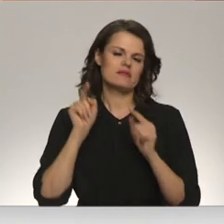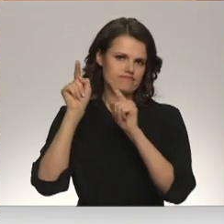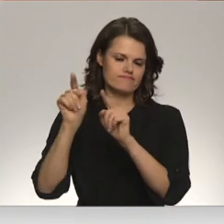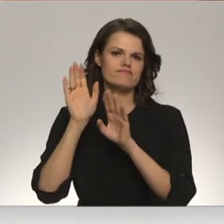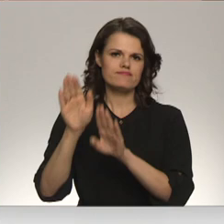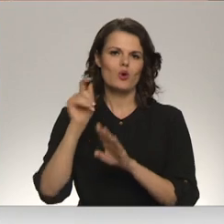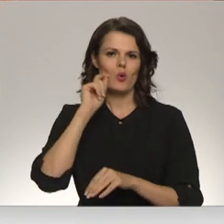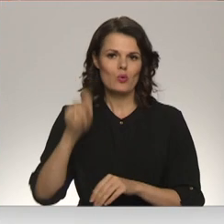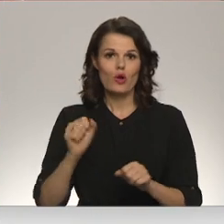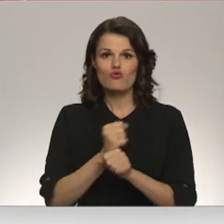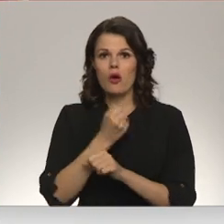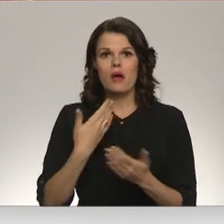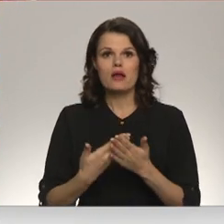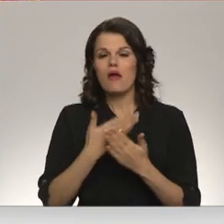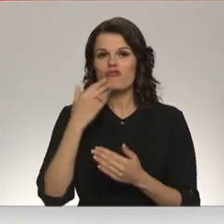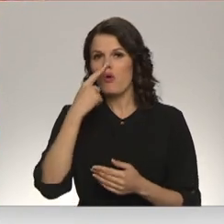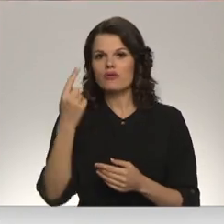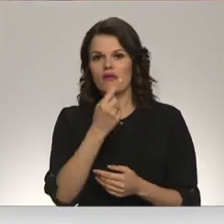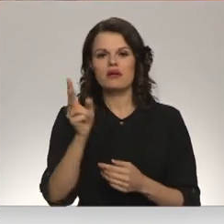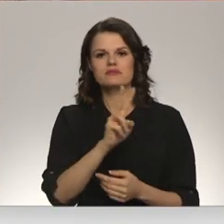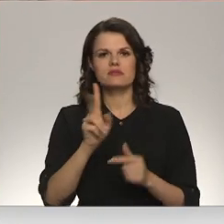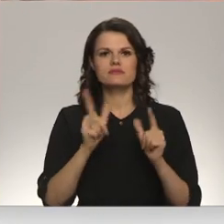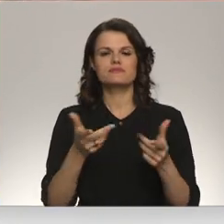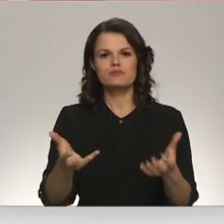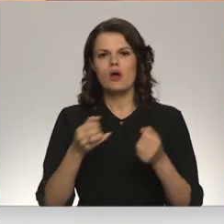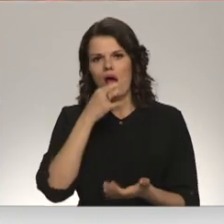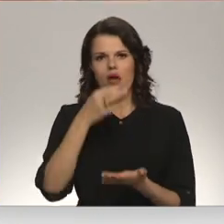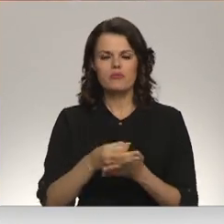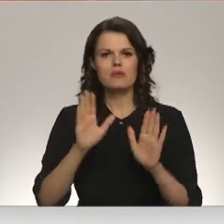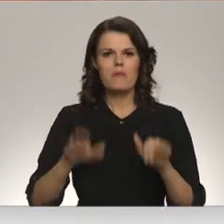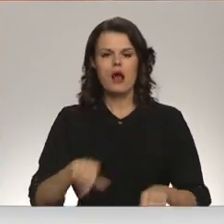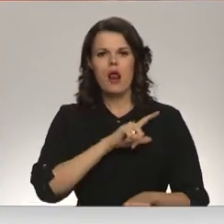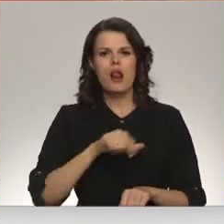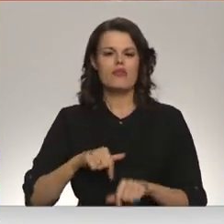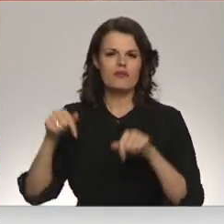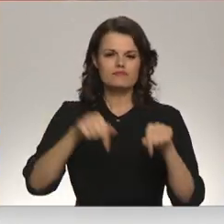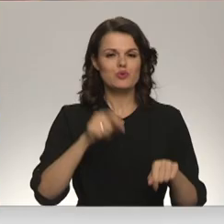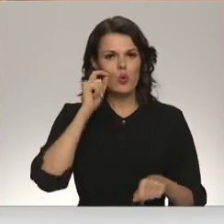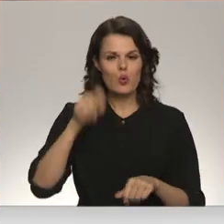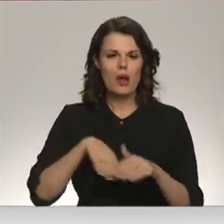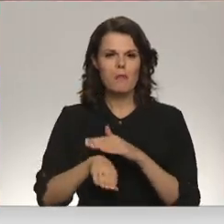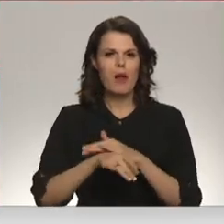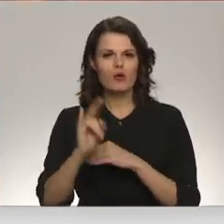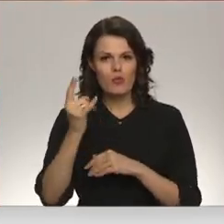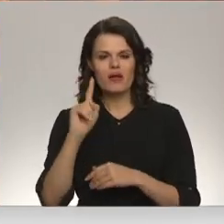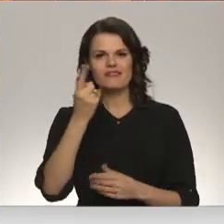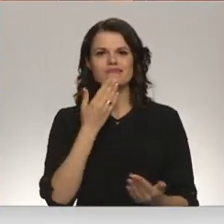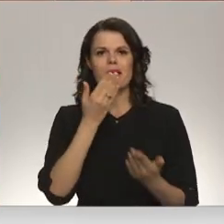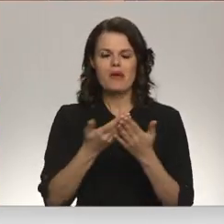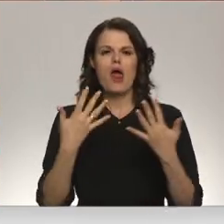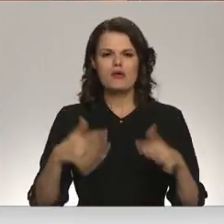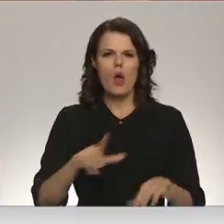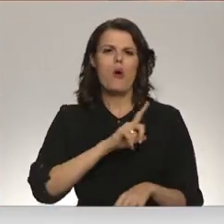Ja tomēr nav neviena, ka šādā ceļā uzņemtos atbildību par Latvijā nokļuvušu Ukrainas bēgļu bērnu, tad vispirms to piedāvātu jau